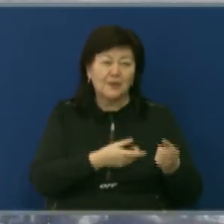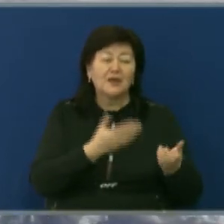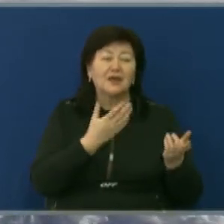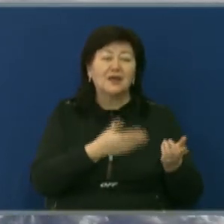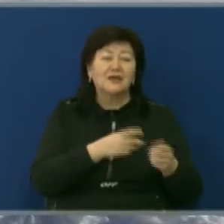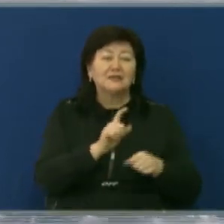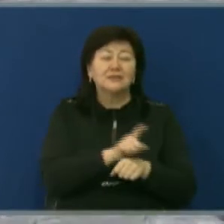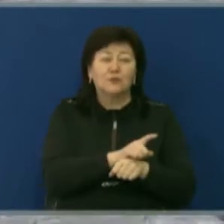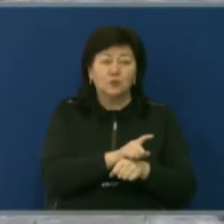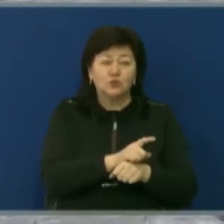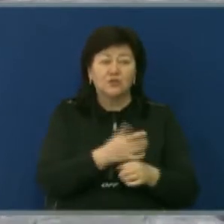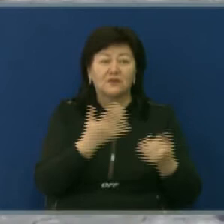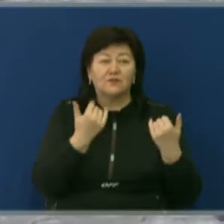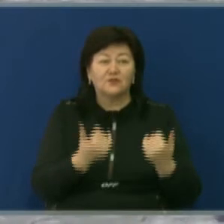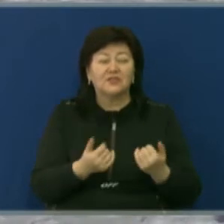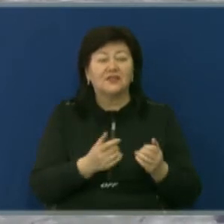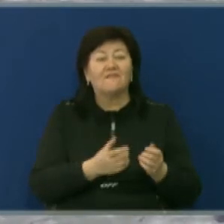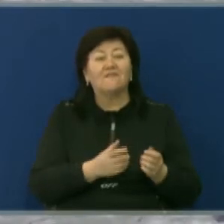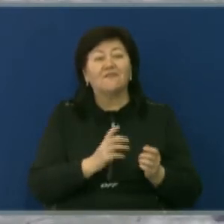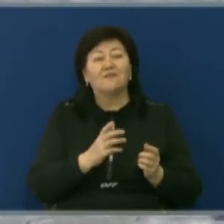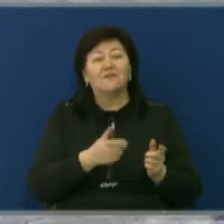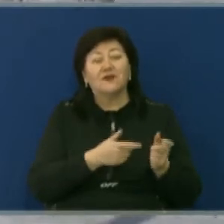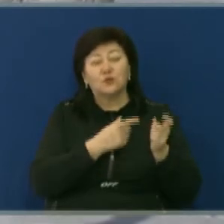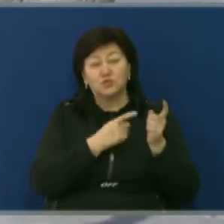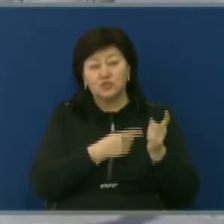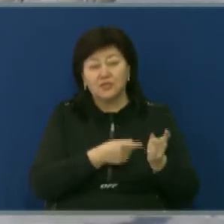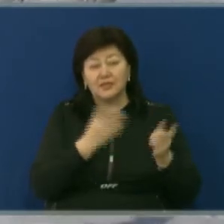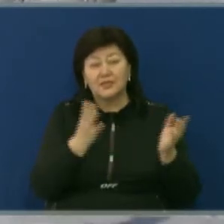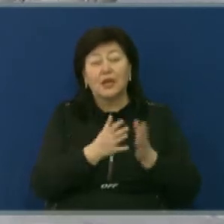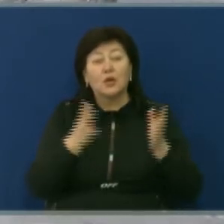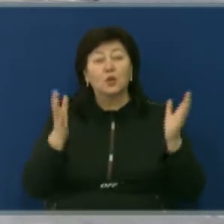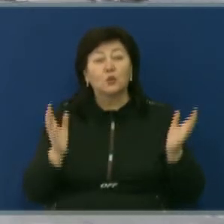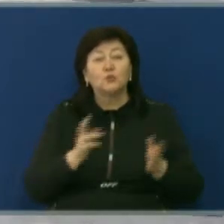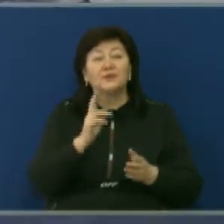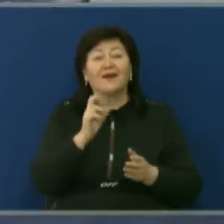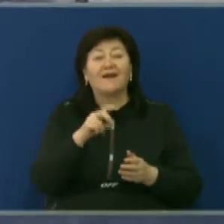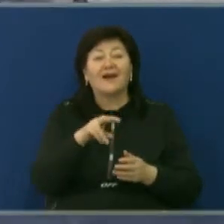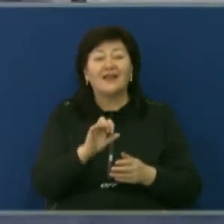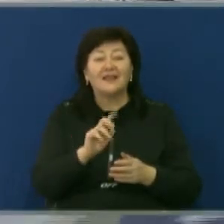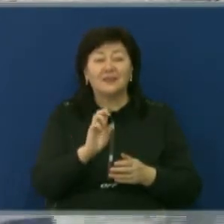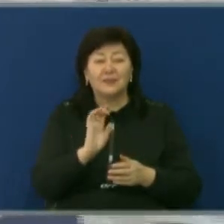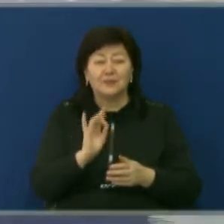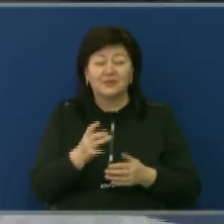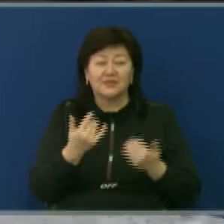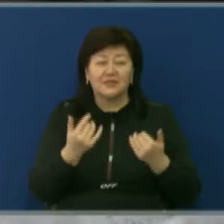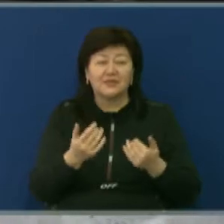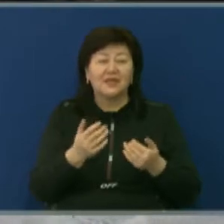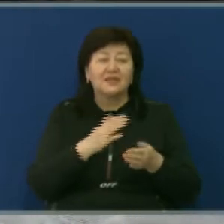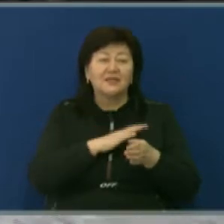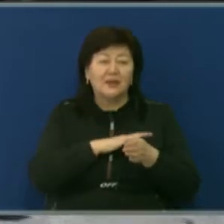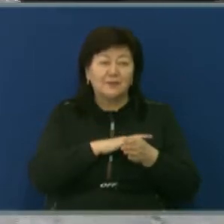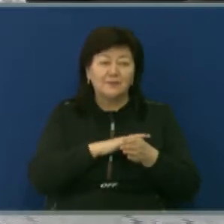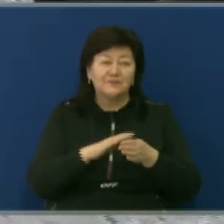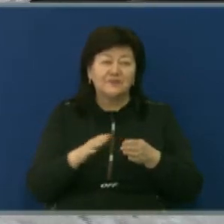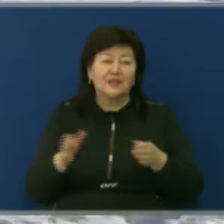пушки «Гиацинт». Данный вид вооружения относится к крупнокалиберной артиллерии и предназначен для подавления и